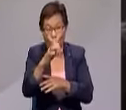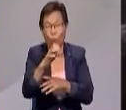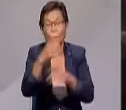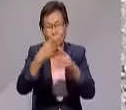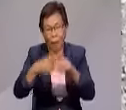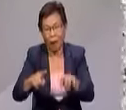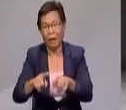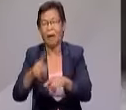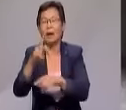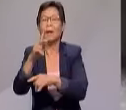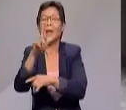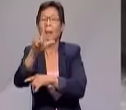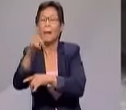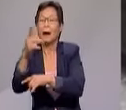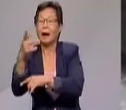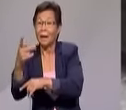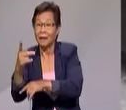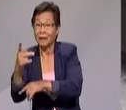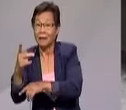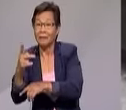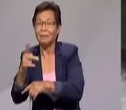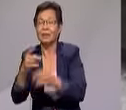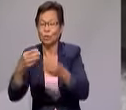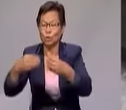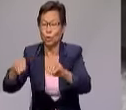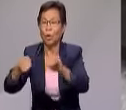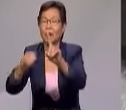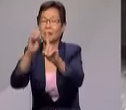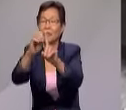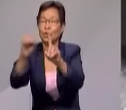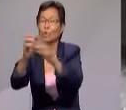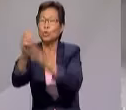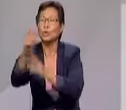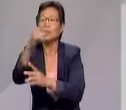Namun di Lembah Kelang dijual dengan harga RM100.